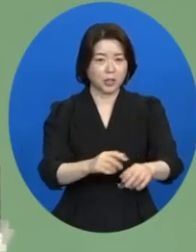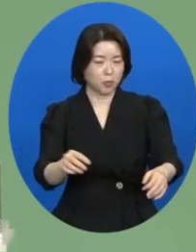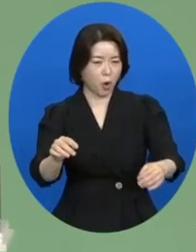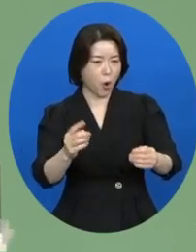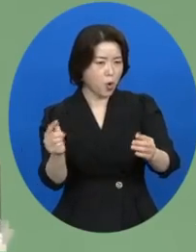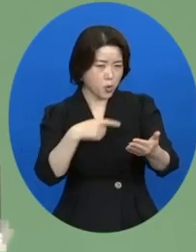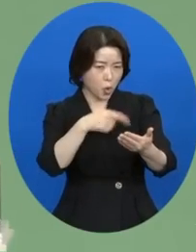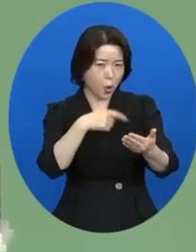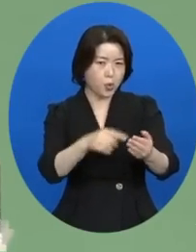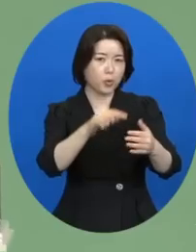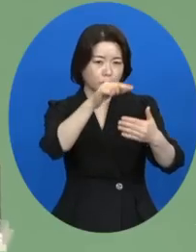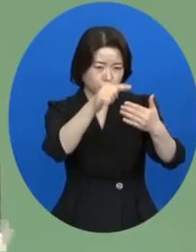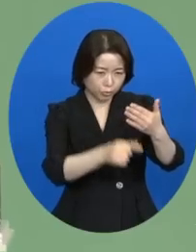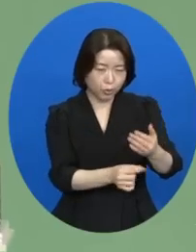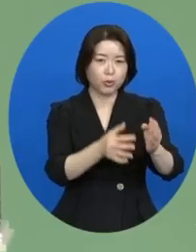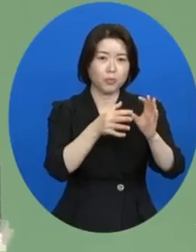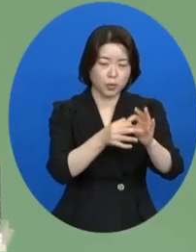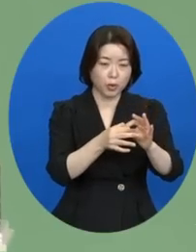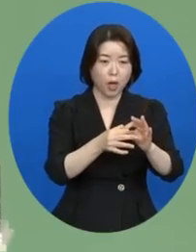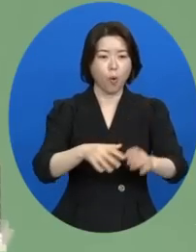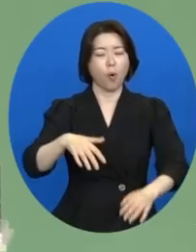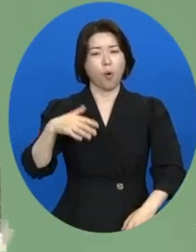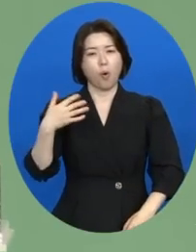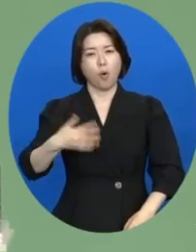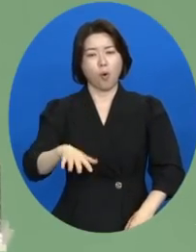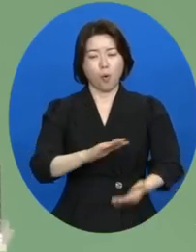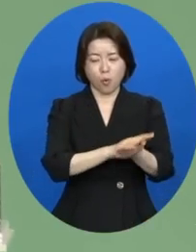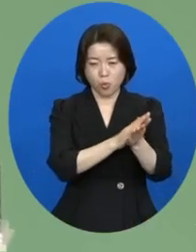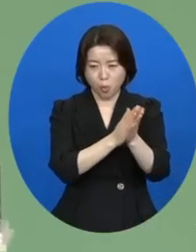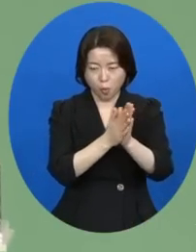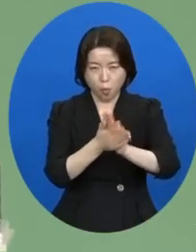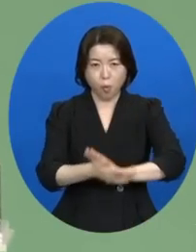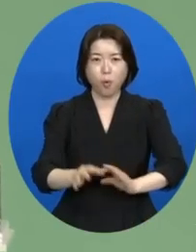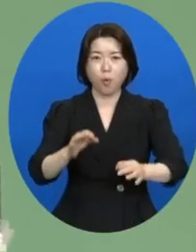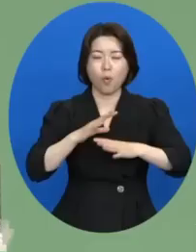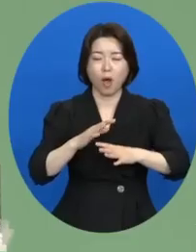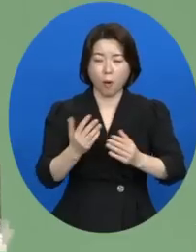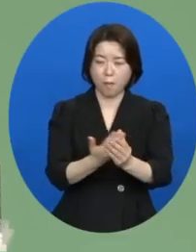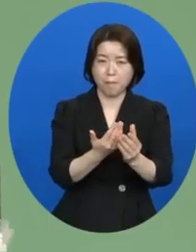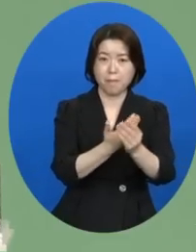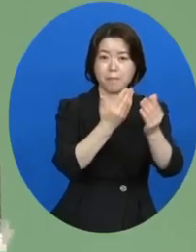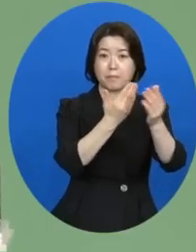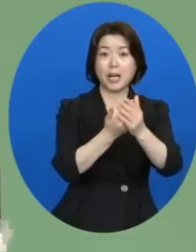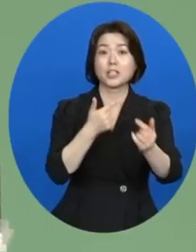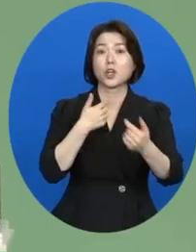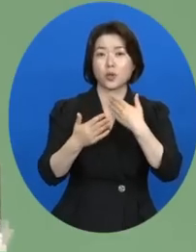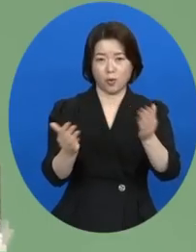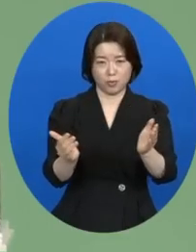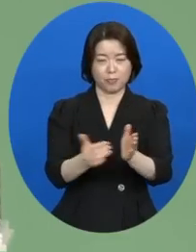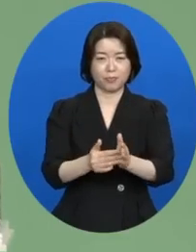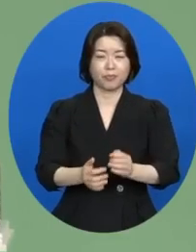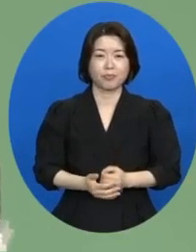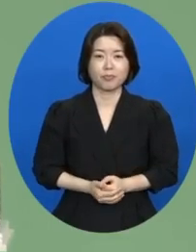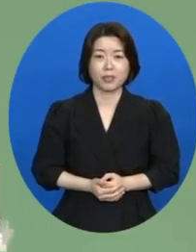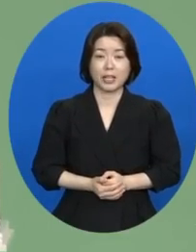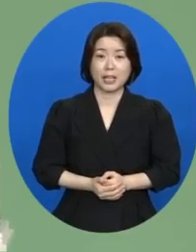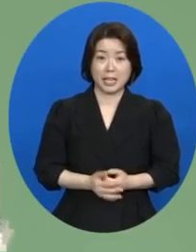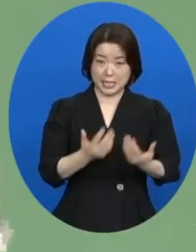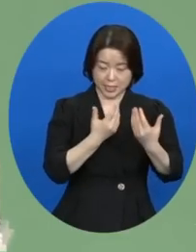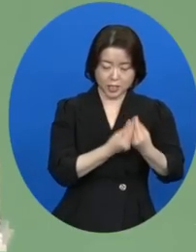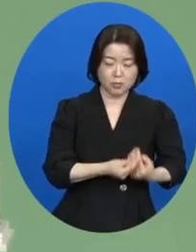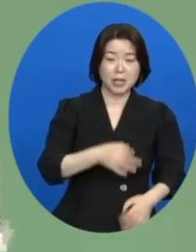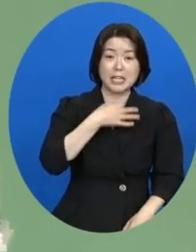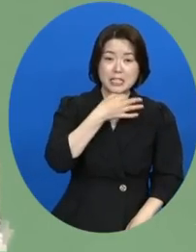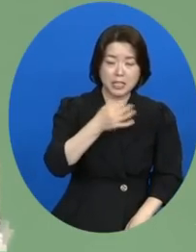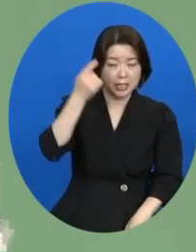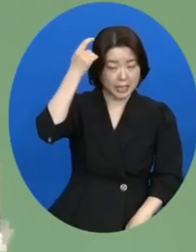통해 놀라운 변화와 발전을 경험하게 되었습니다. 10살 된